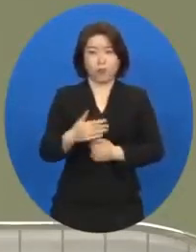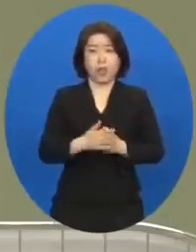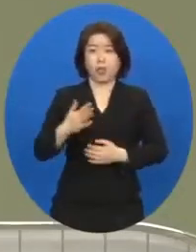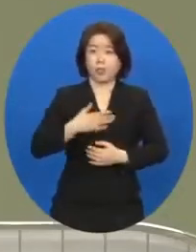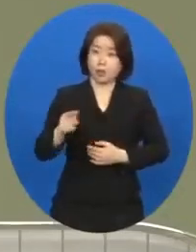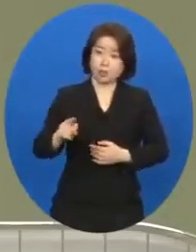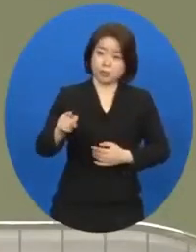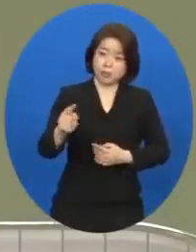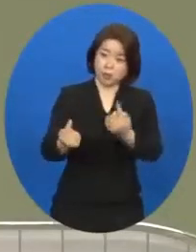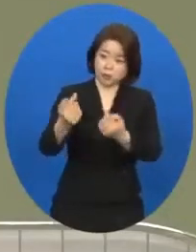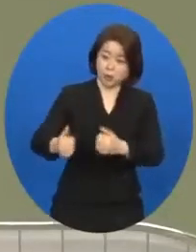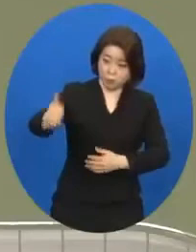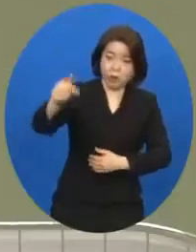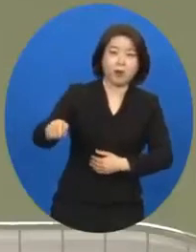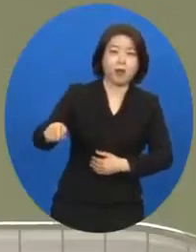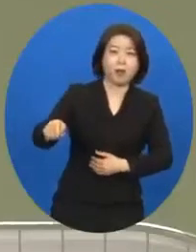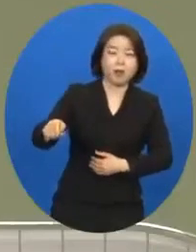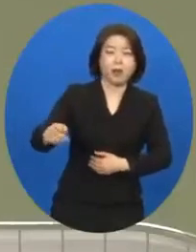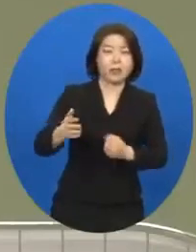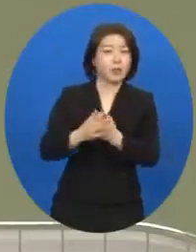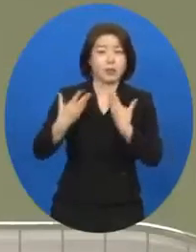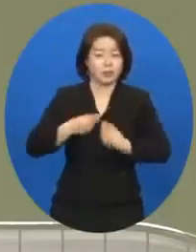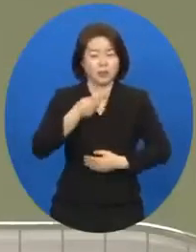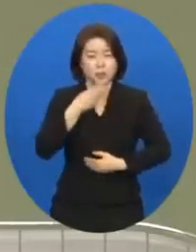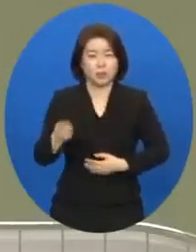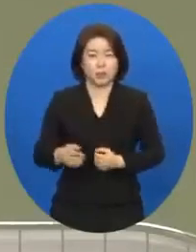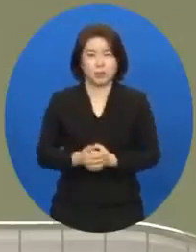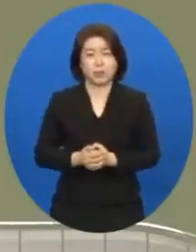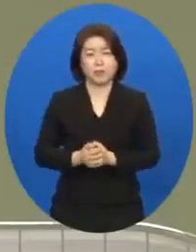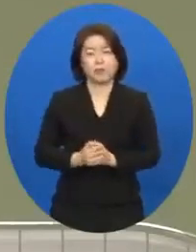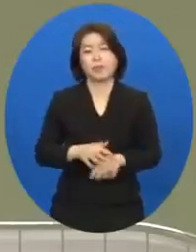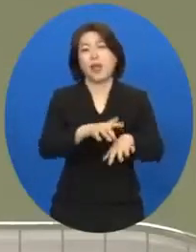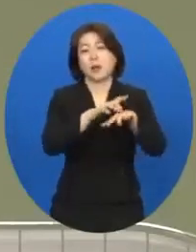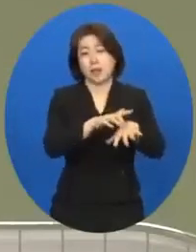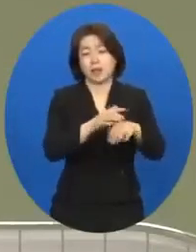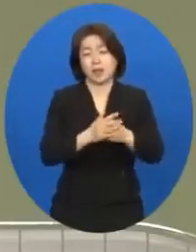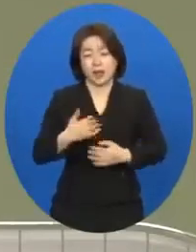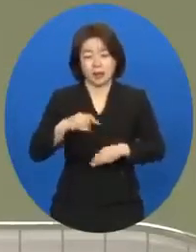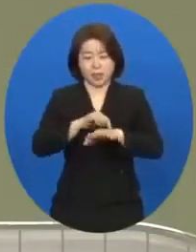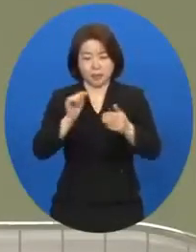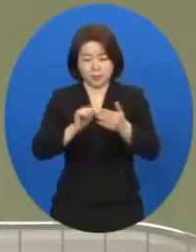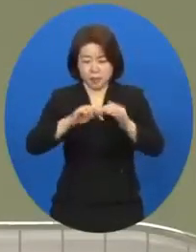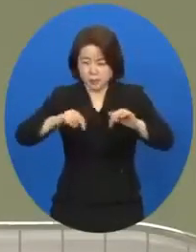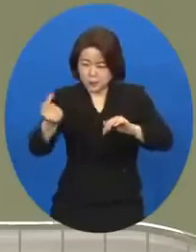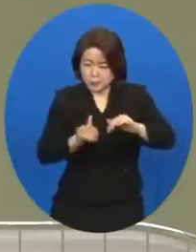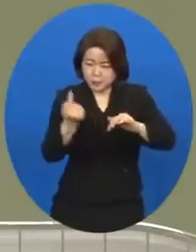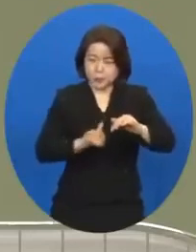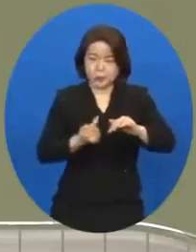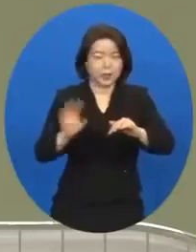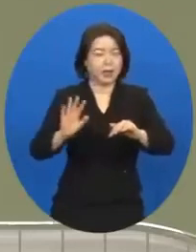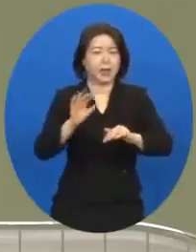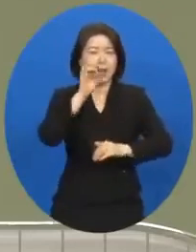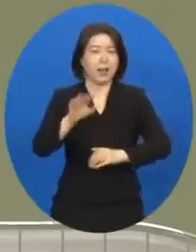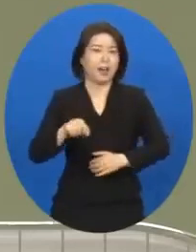그러면 악마가 우리 안에 틈을 타고 두를 여지가 없어집니다.